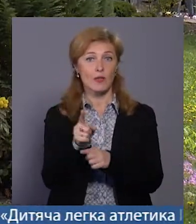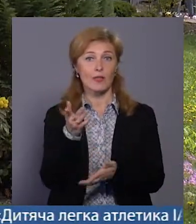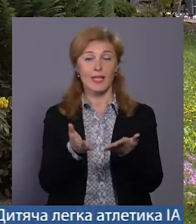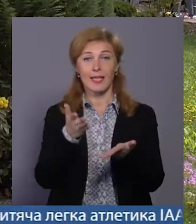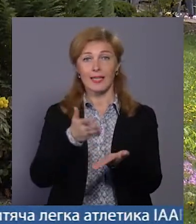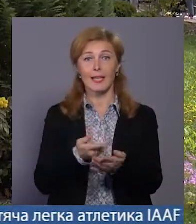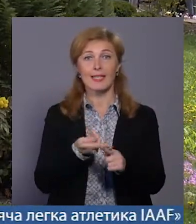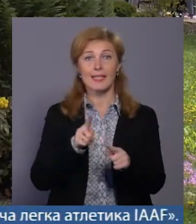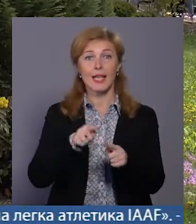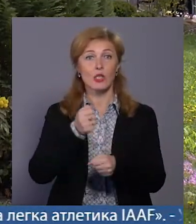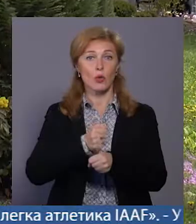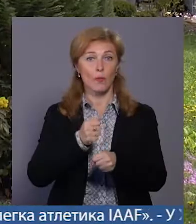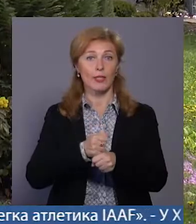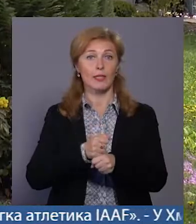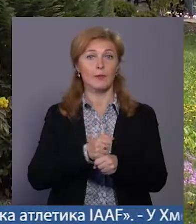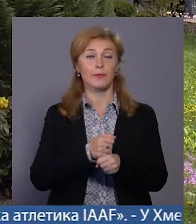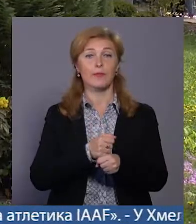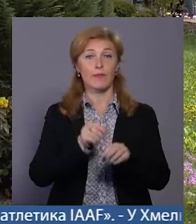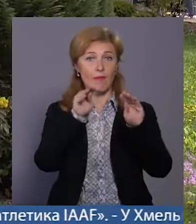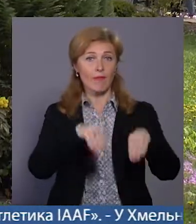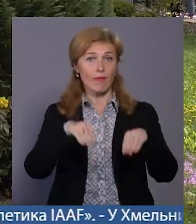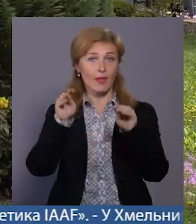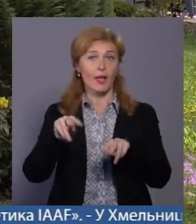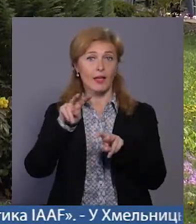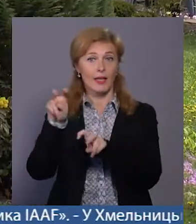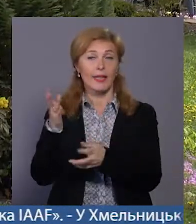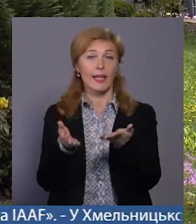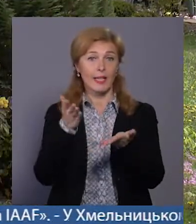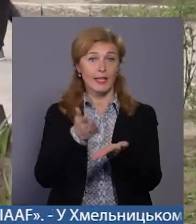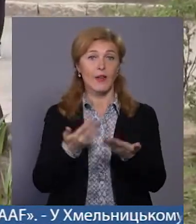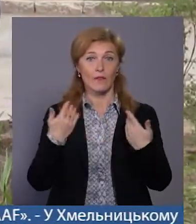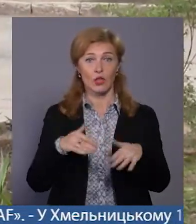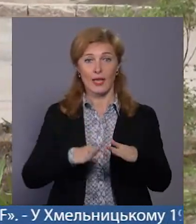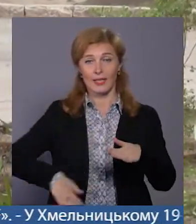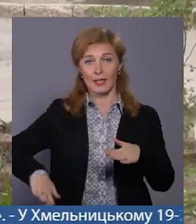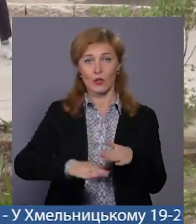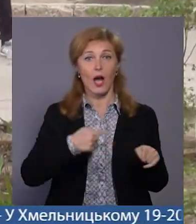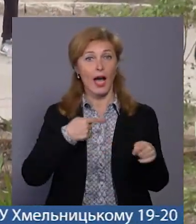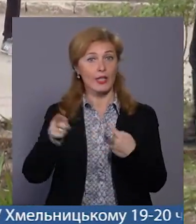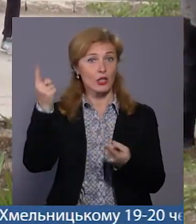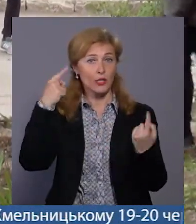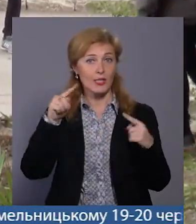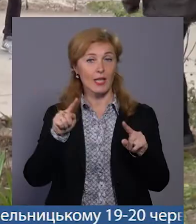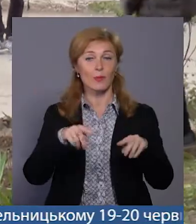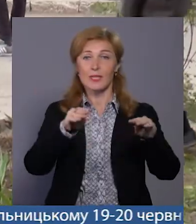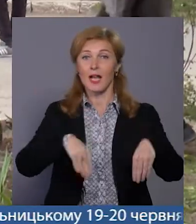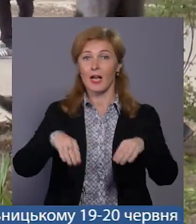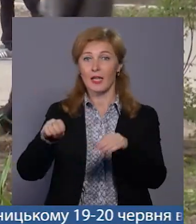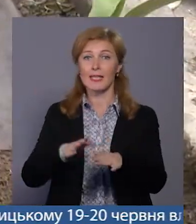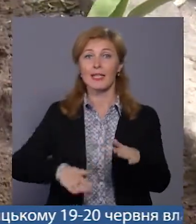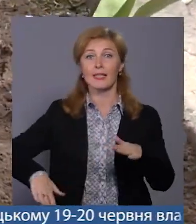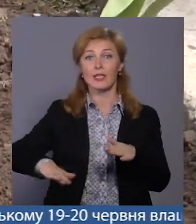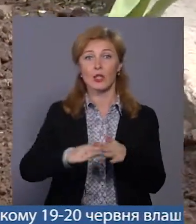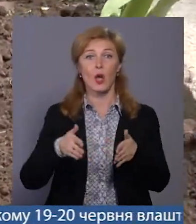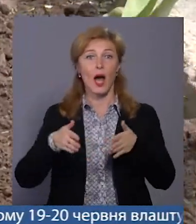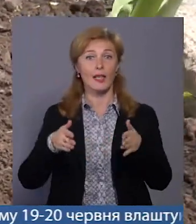– це зробити паспортизацію рослин, які вже є на території. А от інший задум – закласти на територію школи алеї